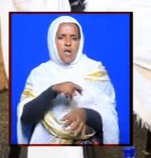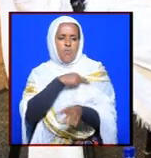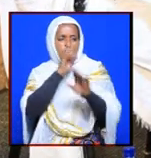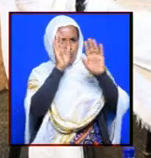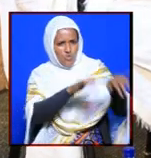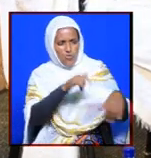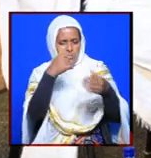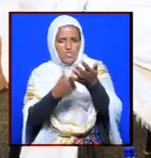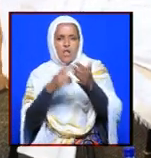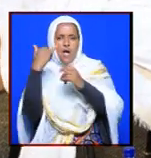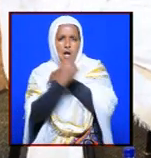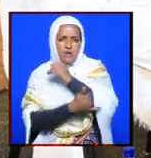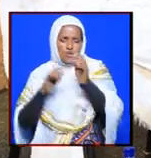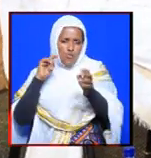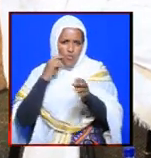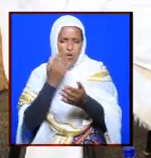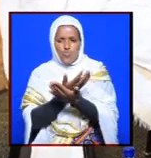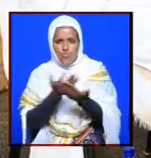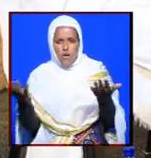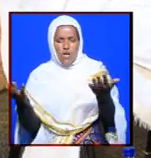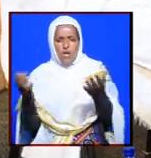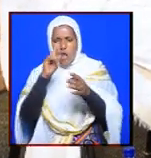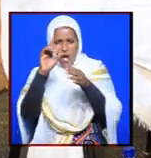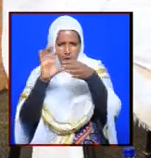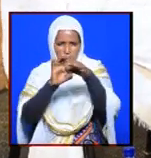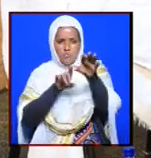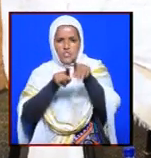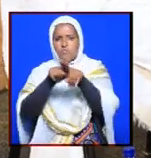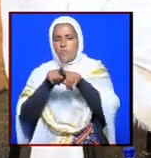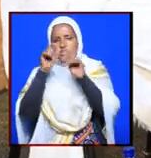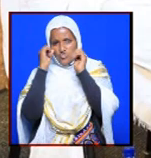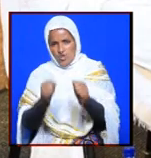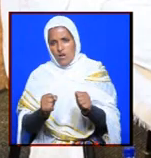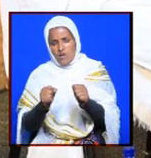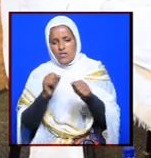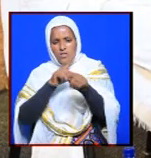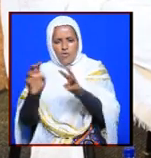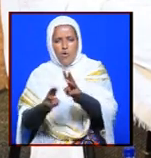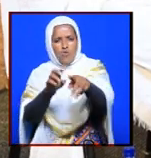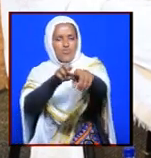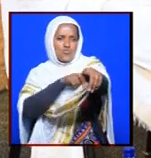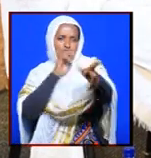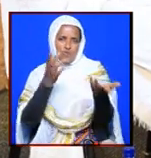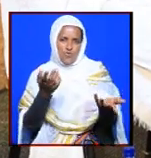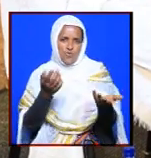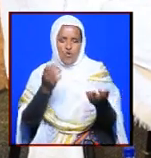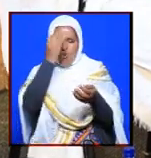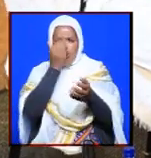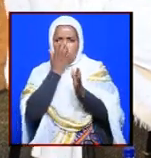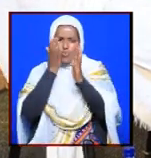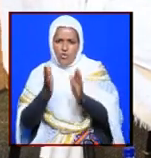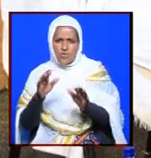ስለ ሃይማኖት እንተውና ስለ ሀገር እንኳን ጉዳይ አንድ ሆኖ መስማማት ይቻላሉ? ሊቻል ይችላል፣ ግን መንገዱ ሩቅ ነው።